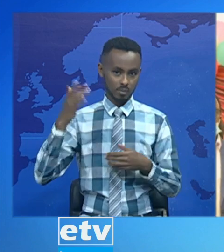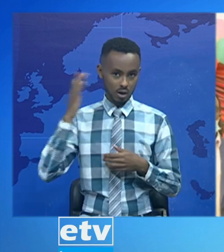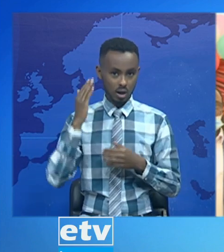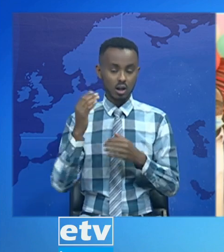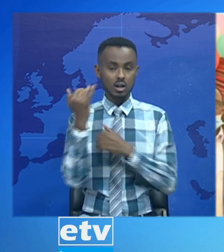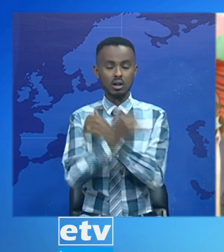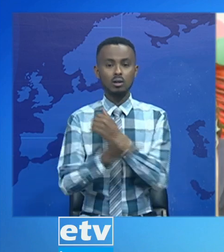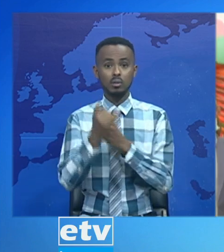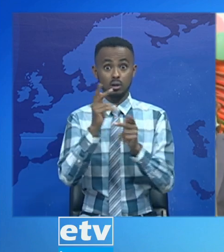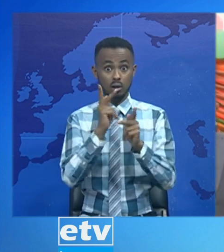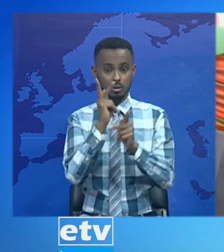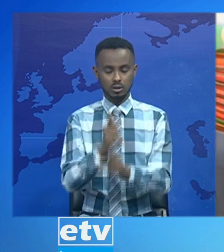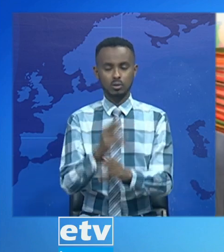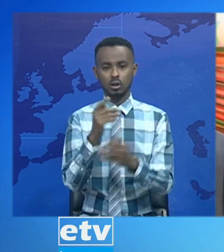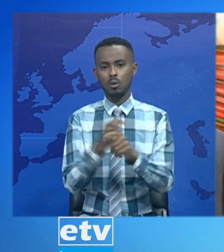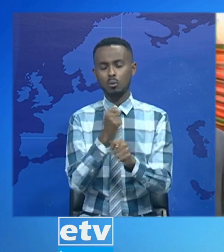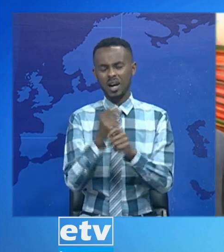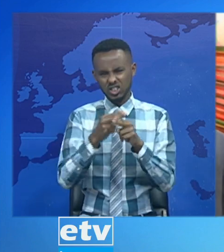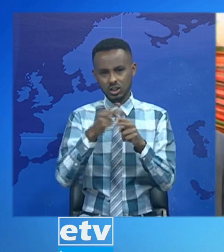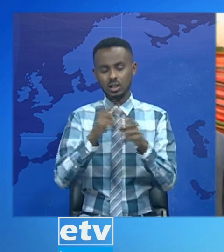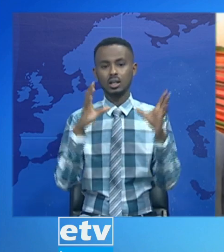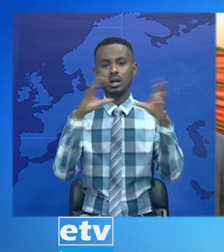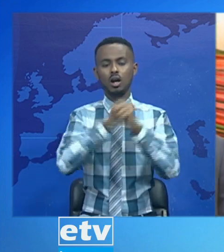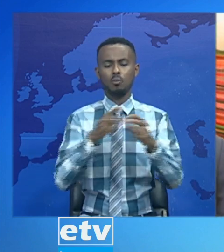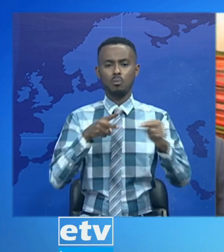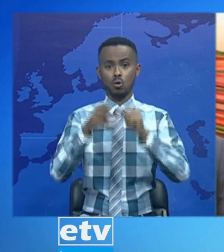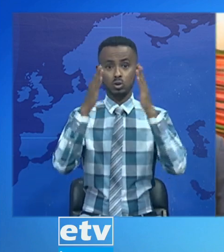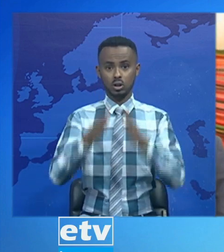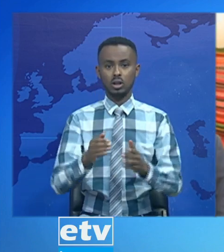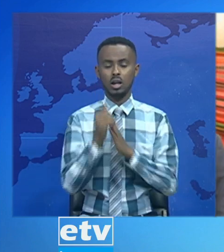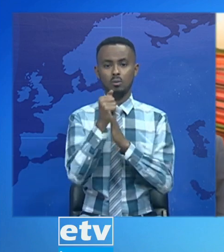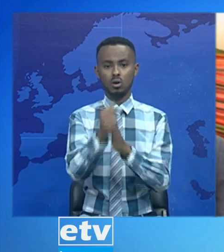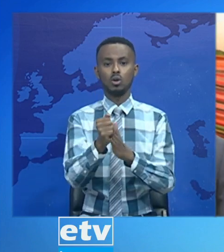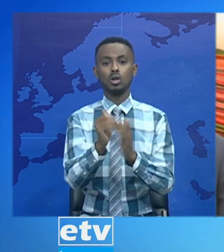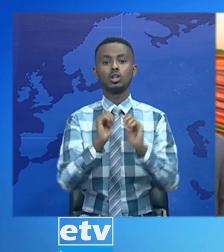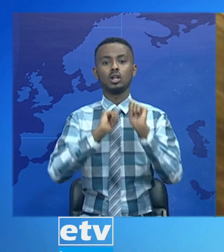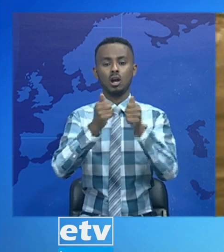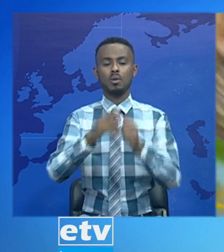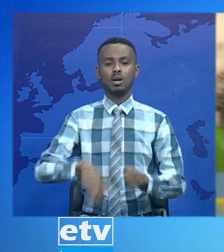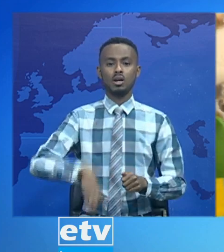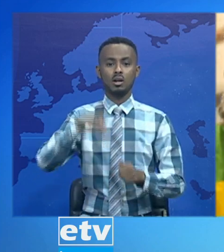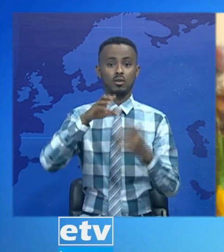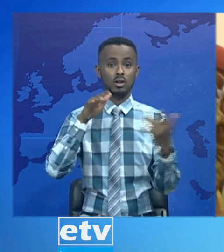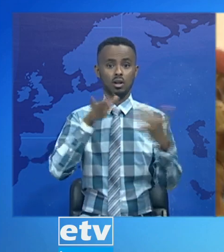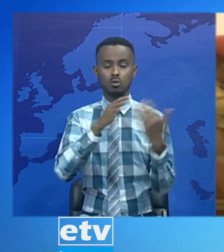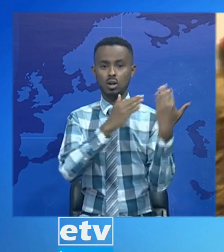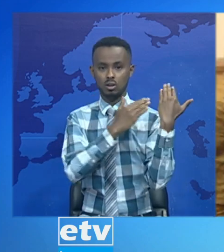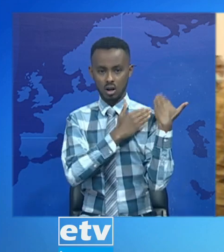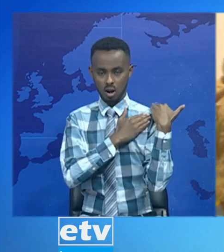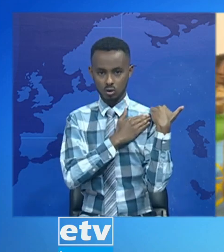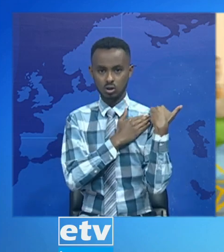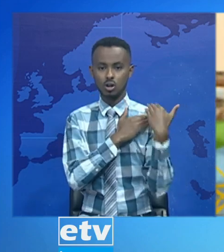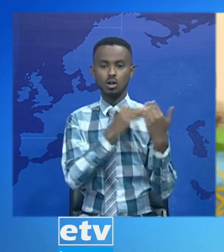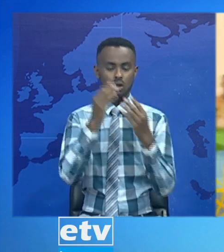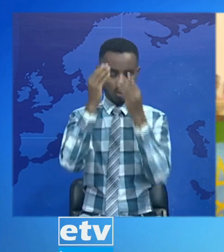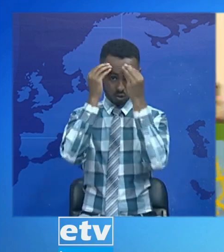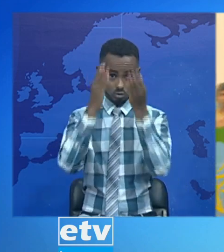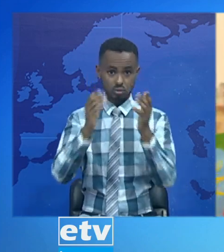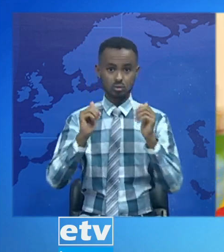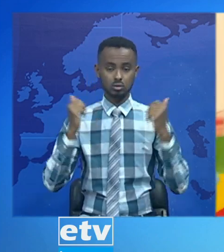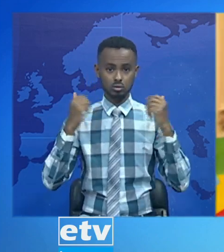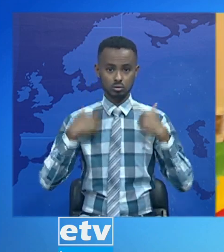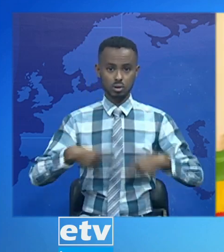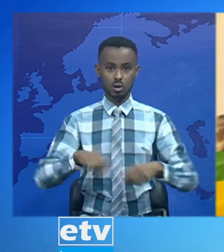የህግ ማስከበር ተግባሩ በአጭር ጊዜ እንዲጠናቀቅ በቁርጠኝነት ለመሩ ተሸላሚ ከፍተኛ የጦር ጀነራሎች ከወርቅ ኒሻኑ